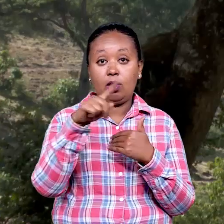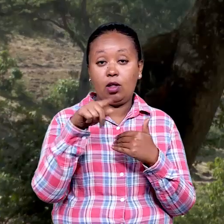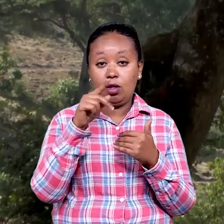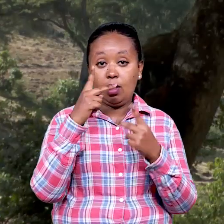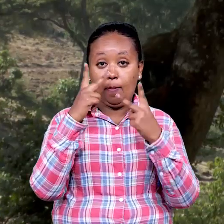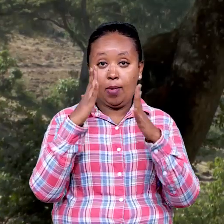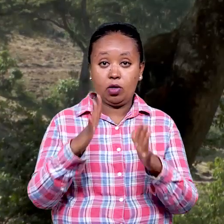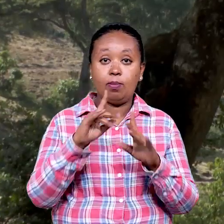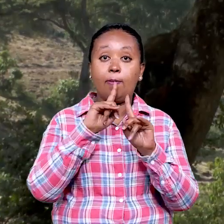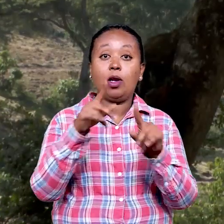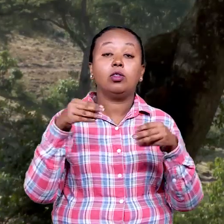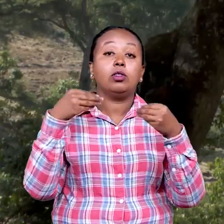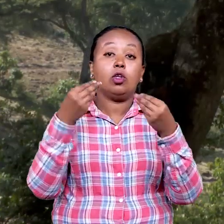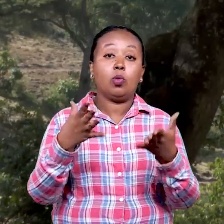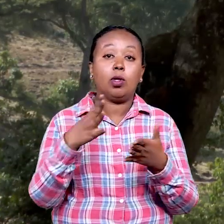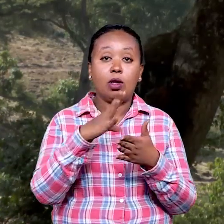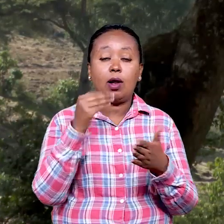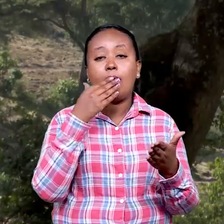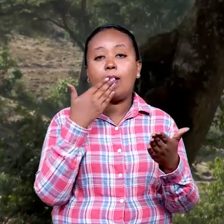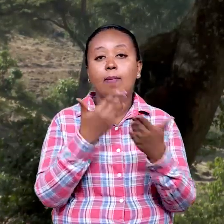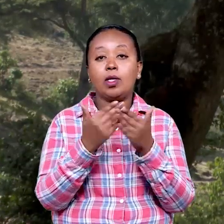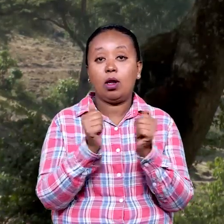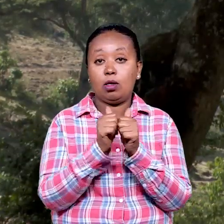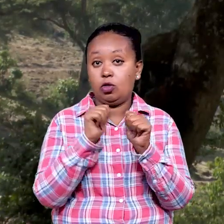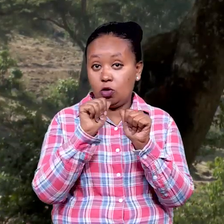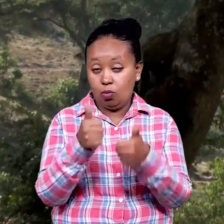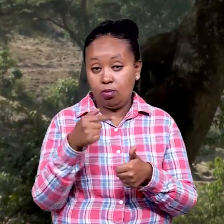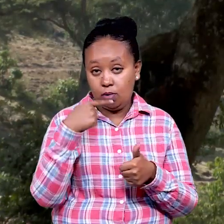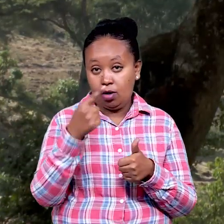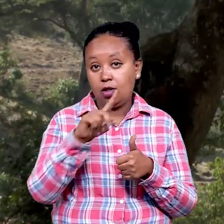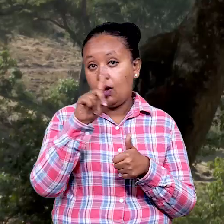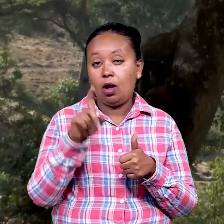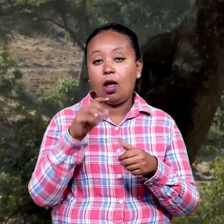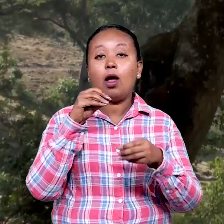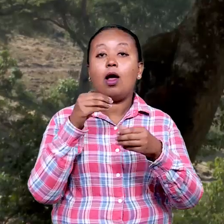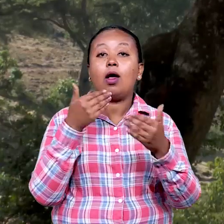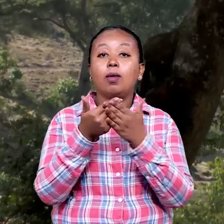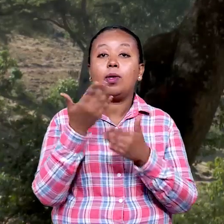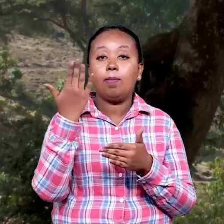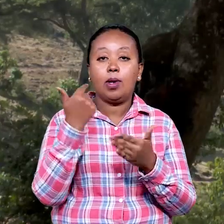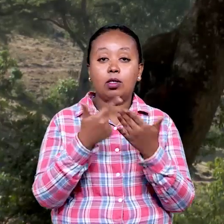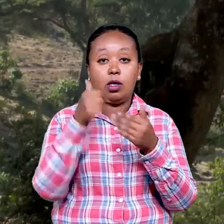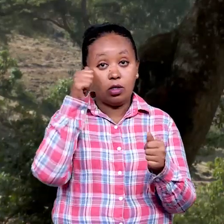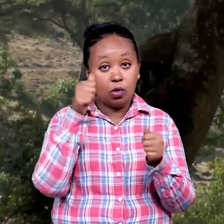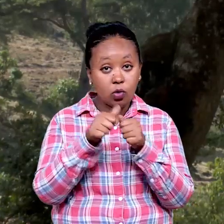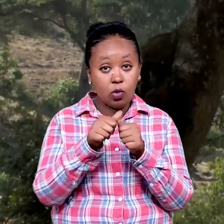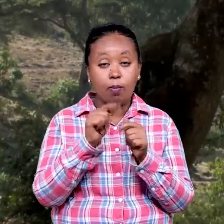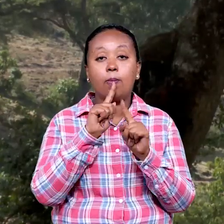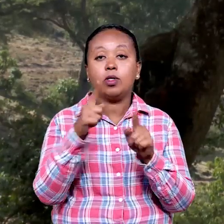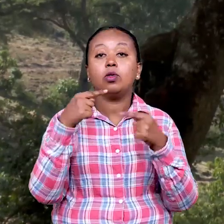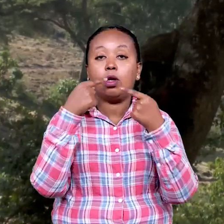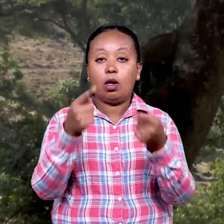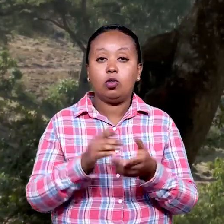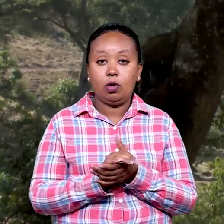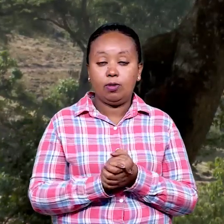እናንተ ተመልካቾቻችን ምላሽ እንድትሰጡበትና ከምስጋና ጋር እንድትሸልሙበት ብለን ጥያቄ አቅርበንላችሁ ነበረ። እሱን አስታውሰናችሁ